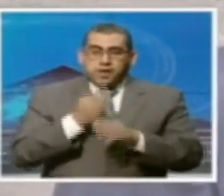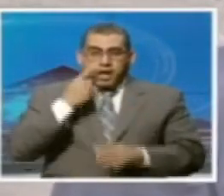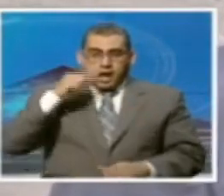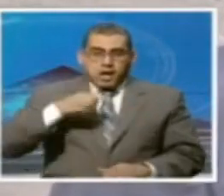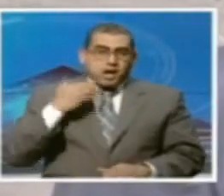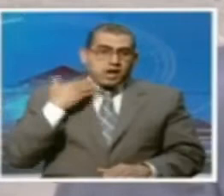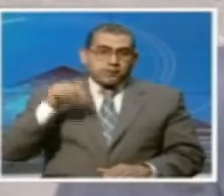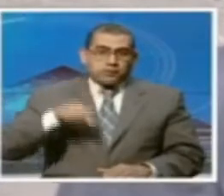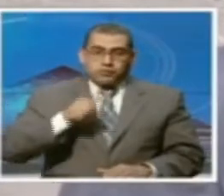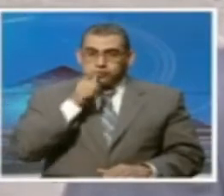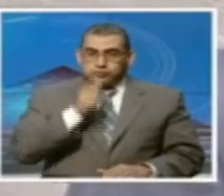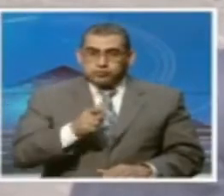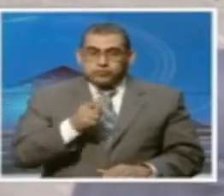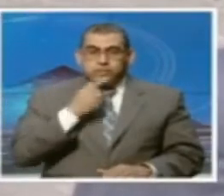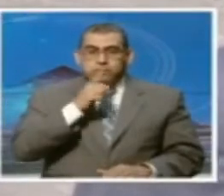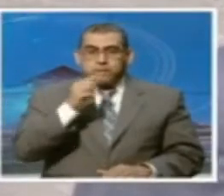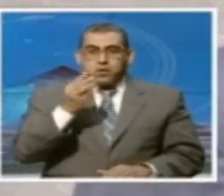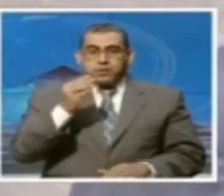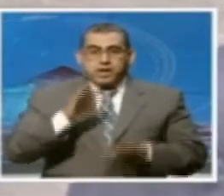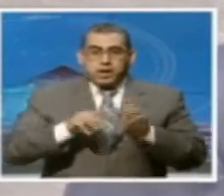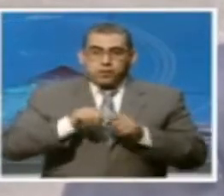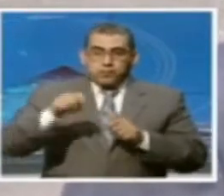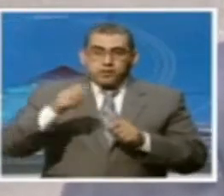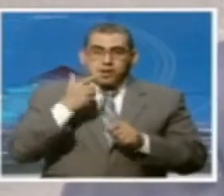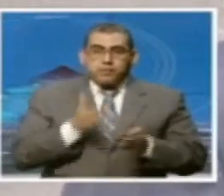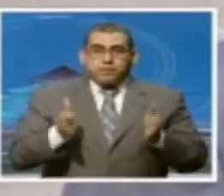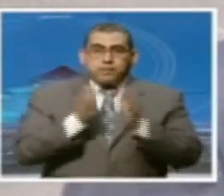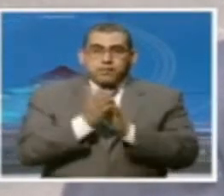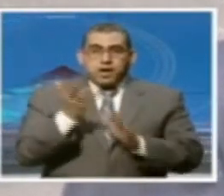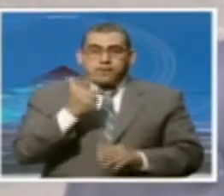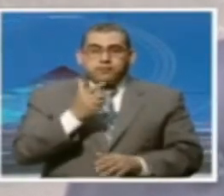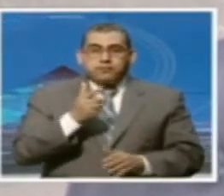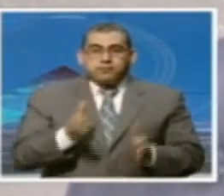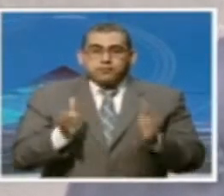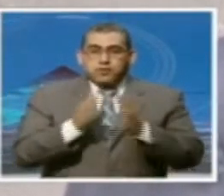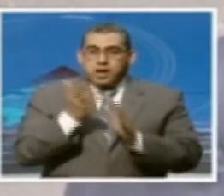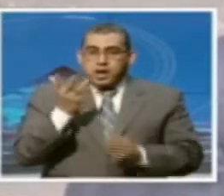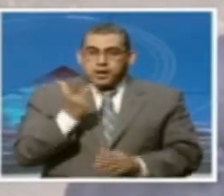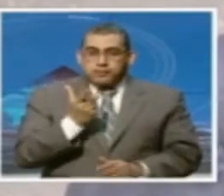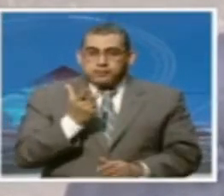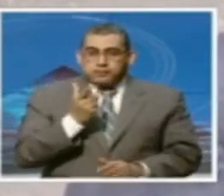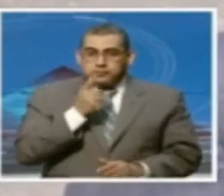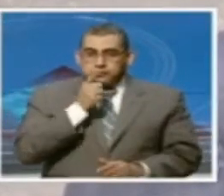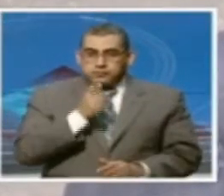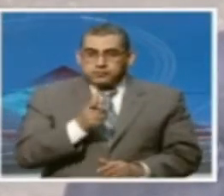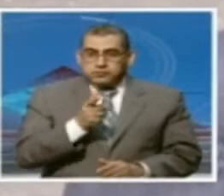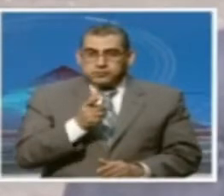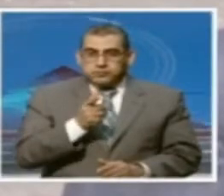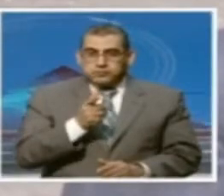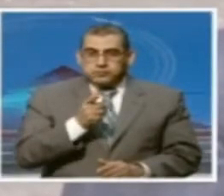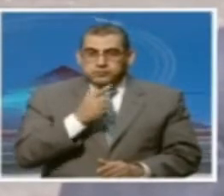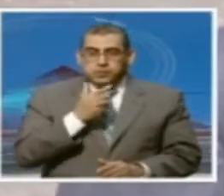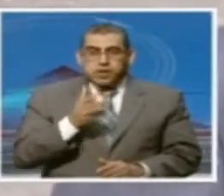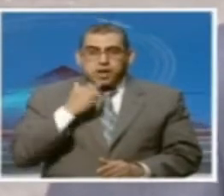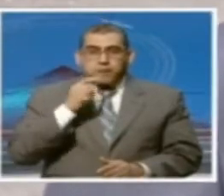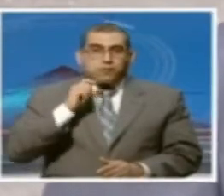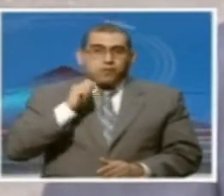ضفنا 142 كيلو، كده التكلفة الإجمالية كلها بالنسبة لمحافظة